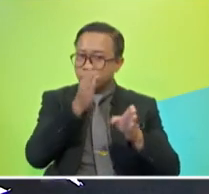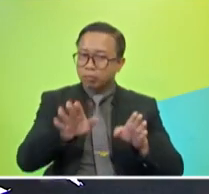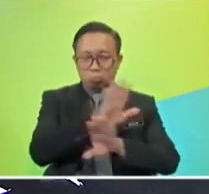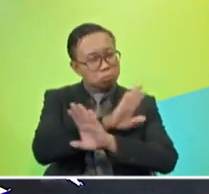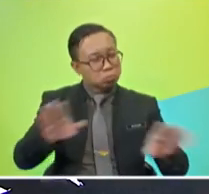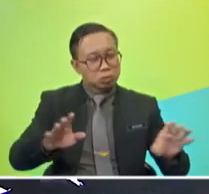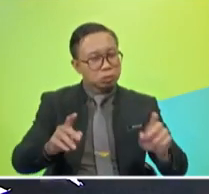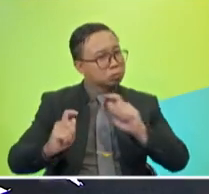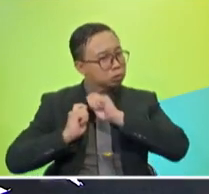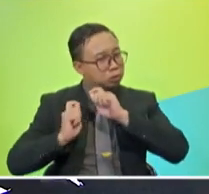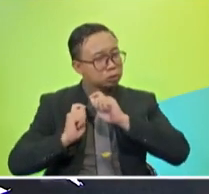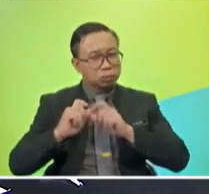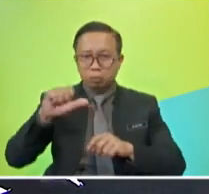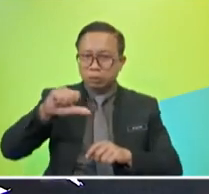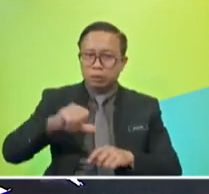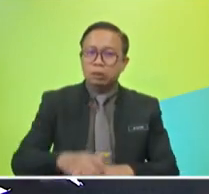guys